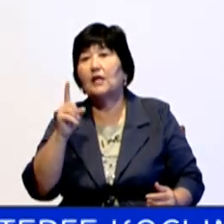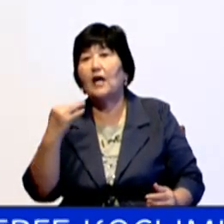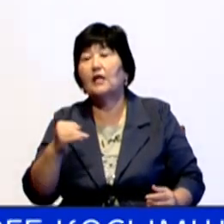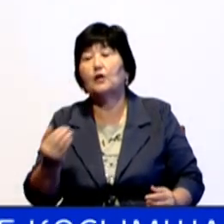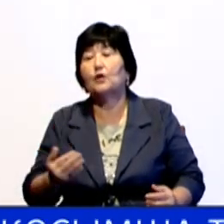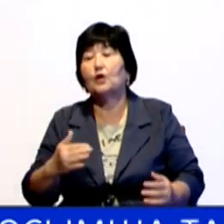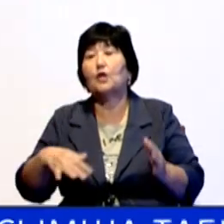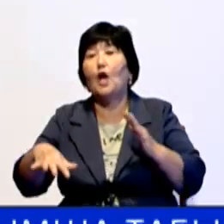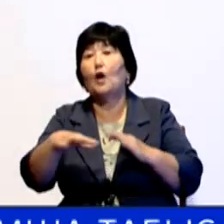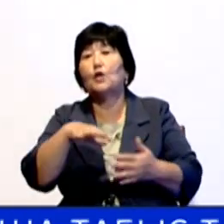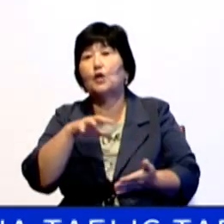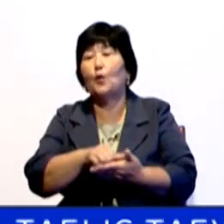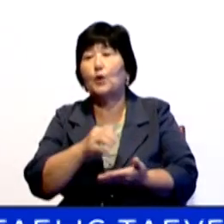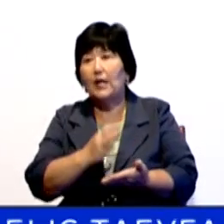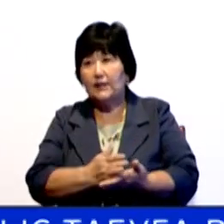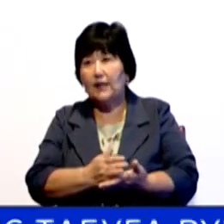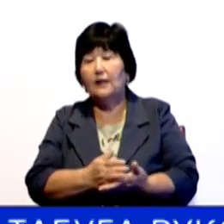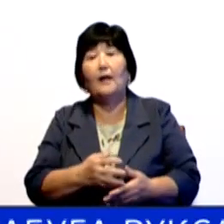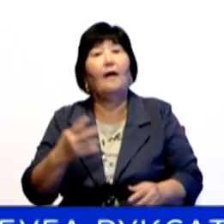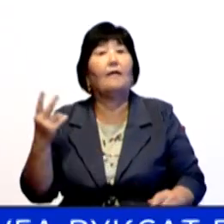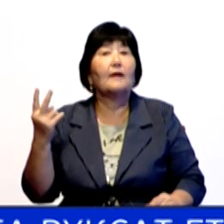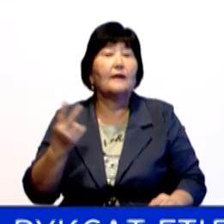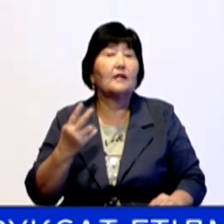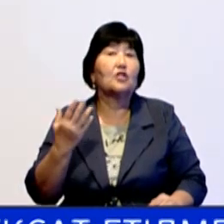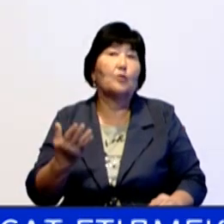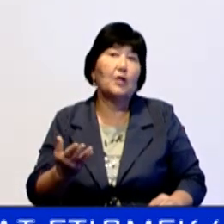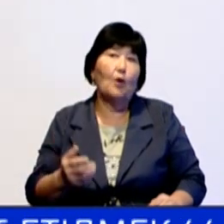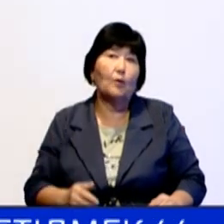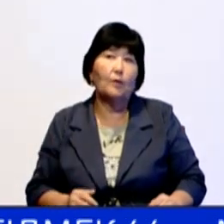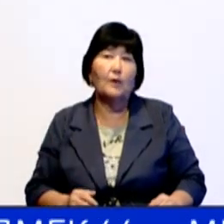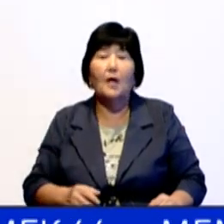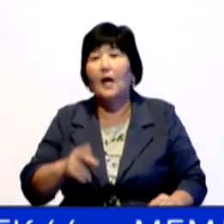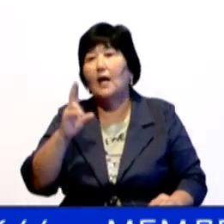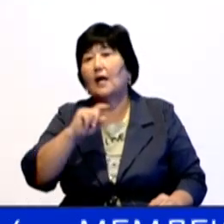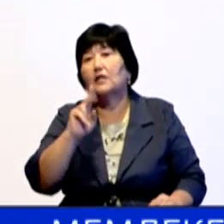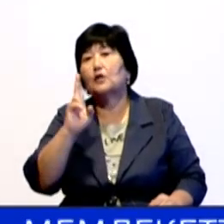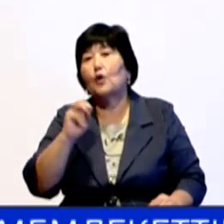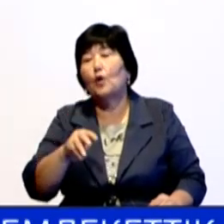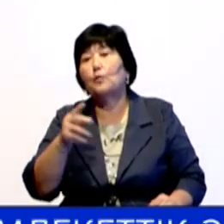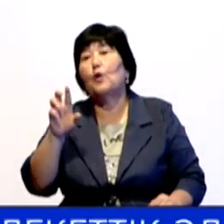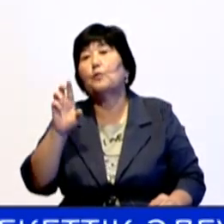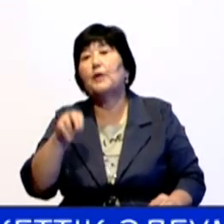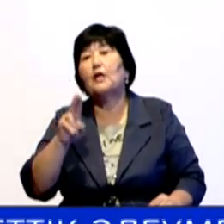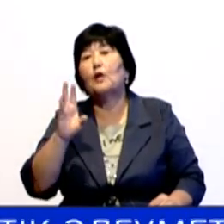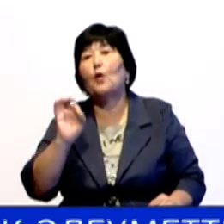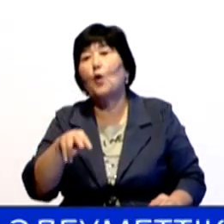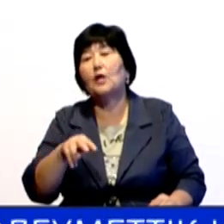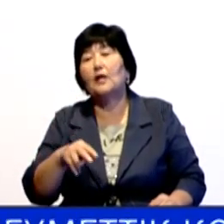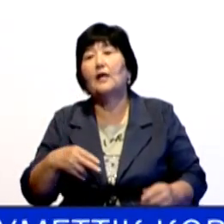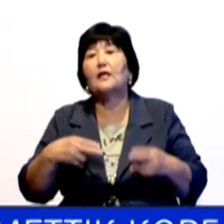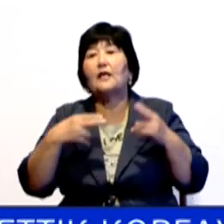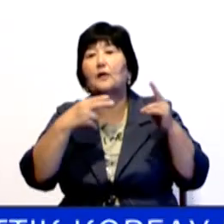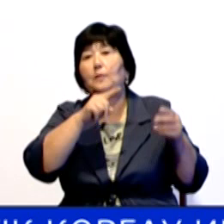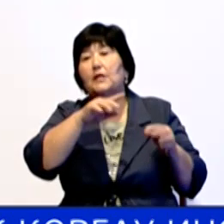ауданында орналасқан. Ал екінші мынау Қазком бұл Белкөл кентіне баратқан тұстағы